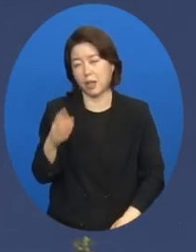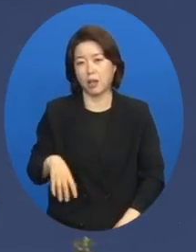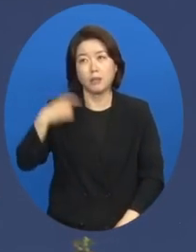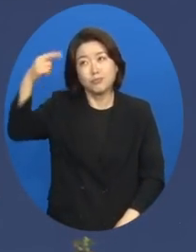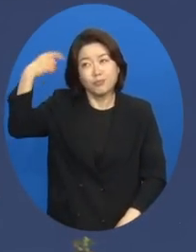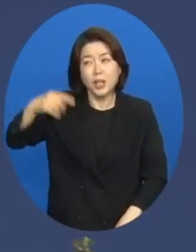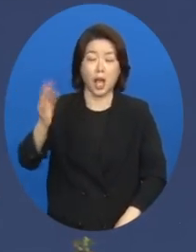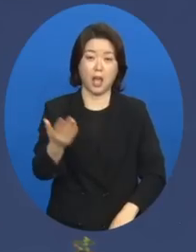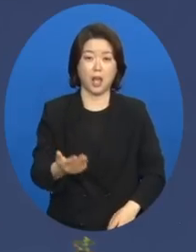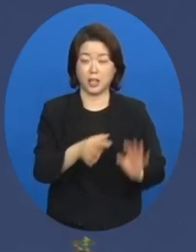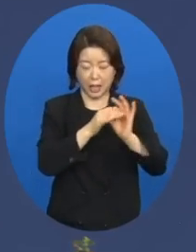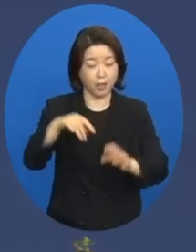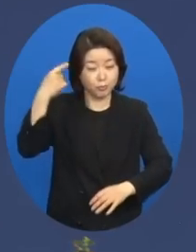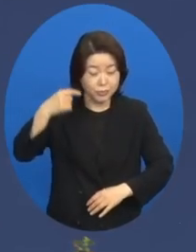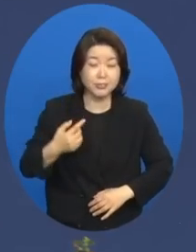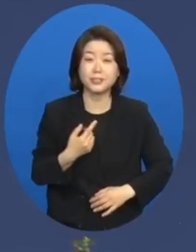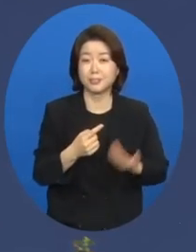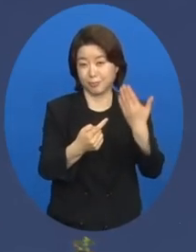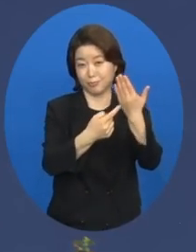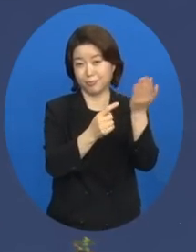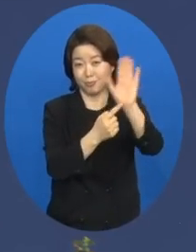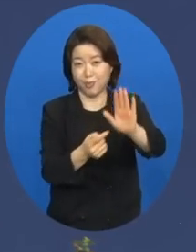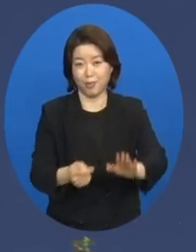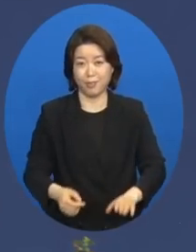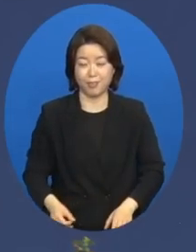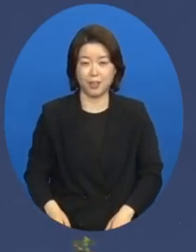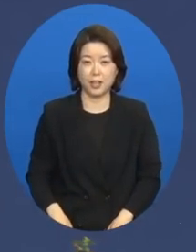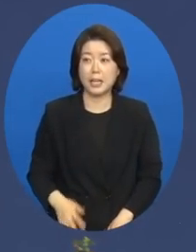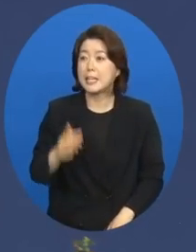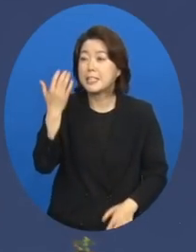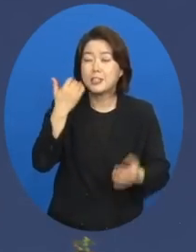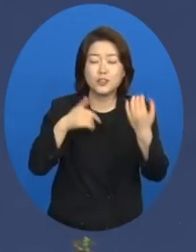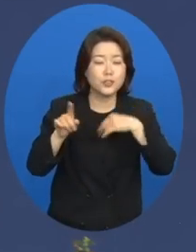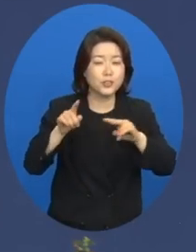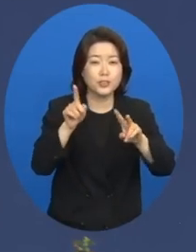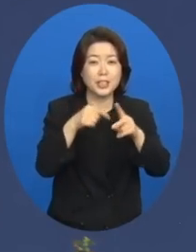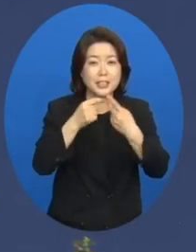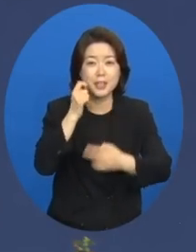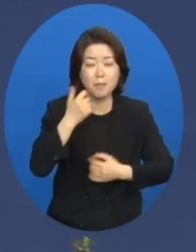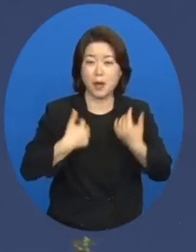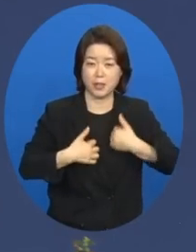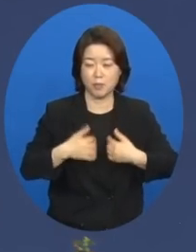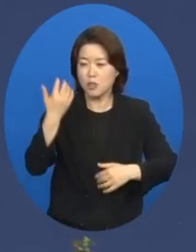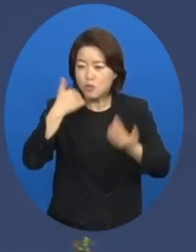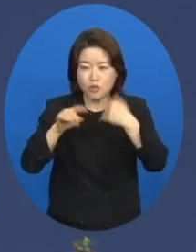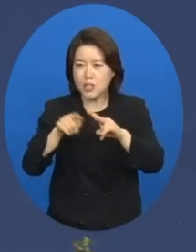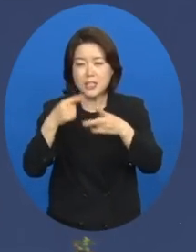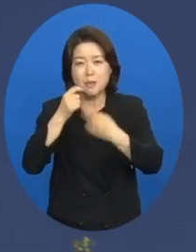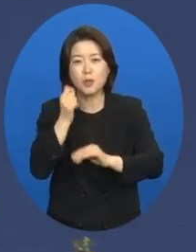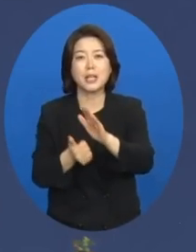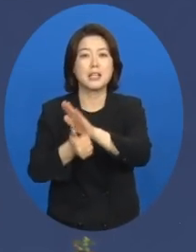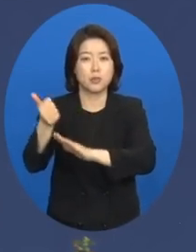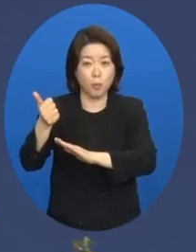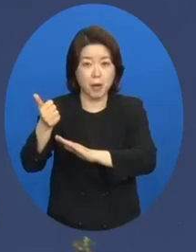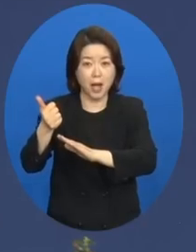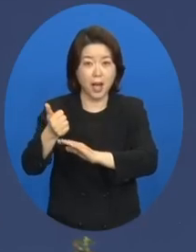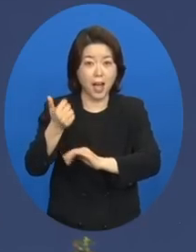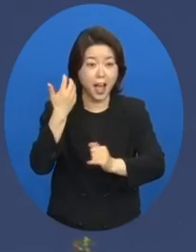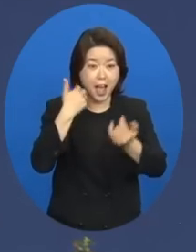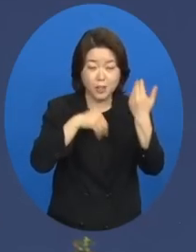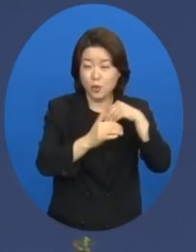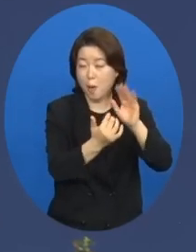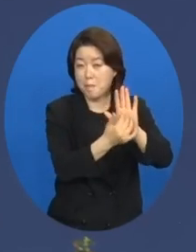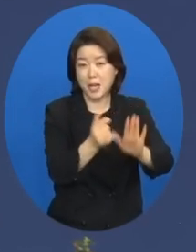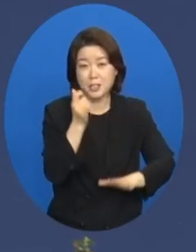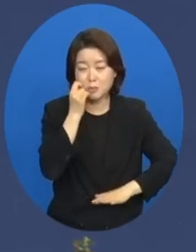척을 계속 해야 돼요. 그래서 누구도 이해 못하는 기쁨, 누구도 이해 못하는 소망, 그렇죠? 누구도 막을